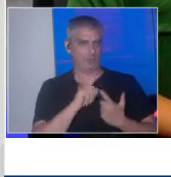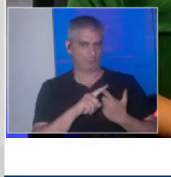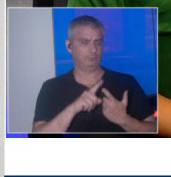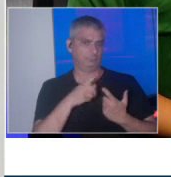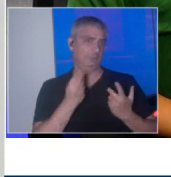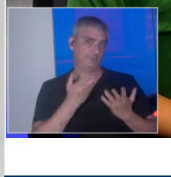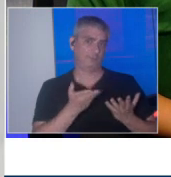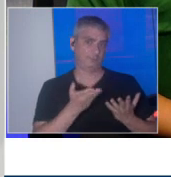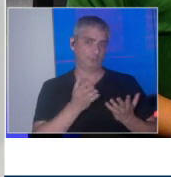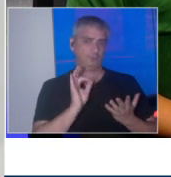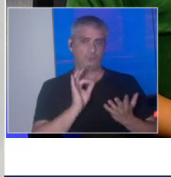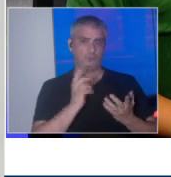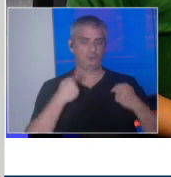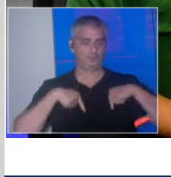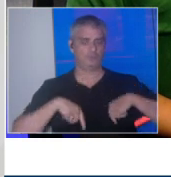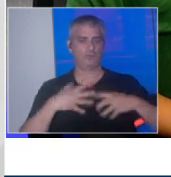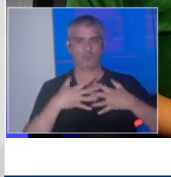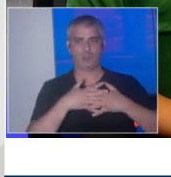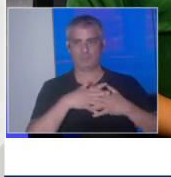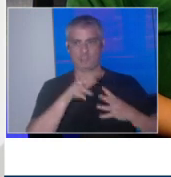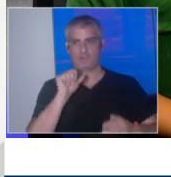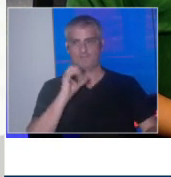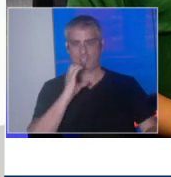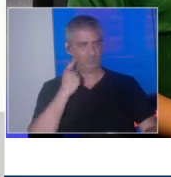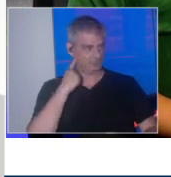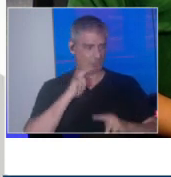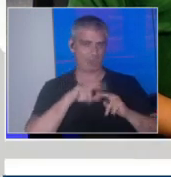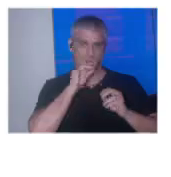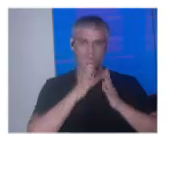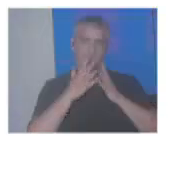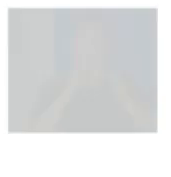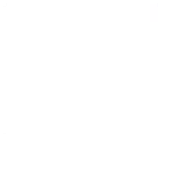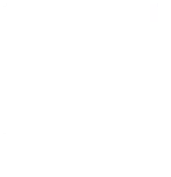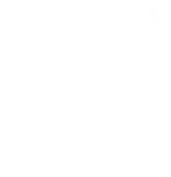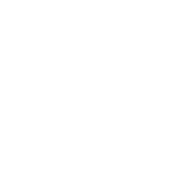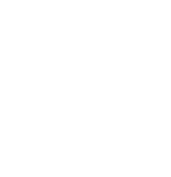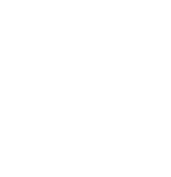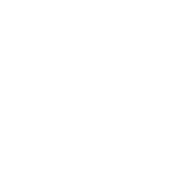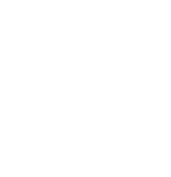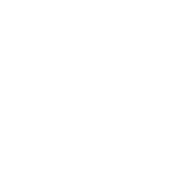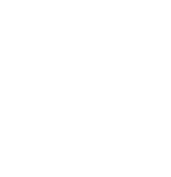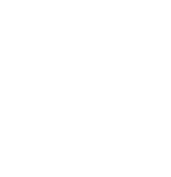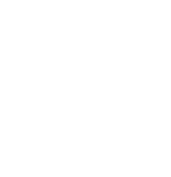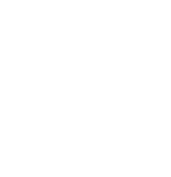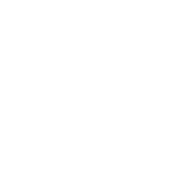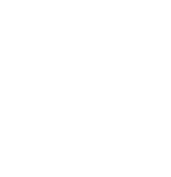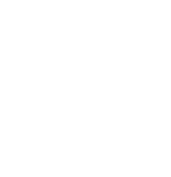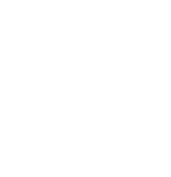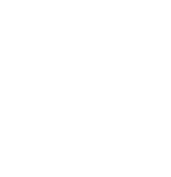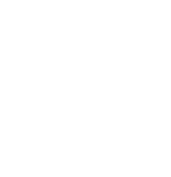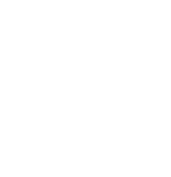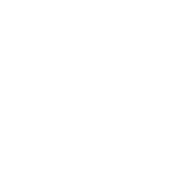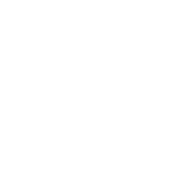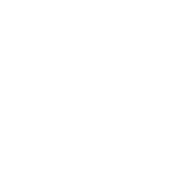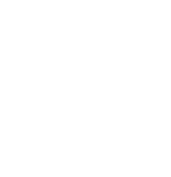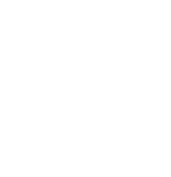ואלה הדברים האלה של יושב ראש הקואליציה אופיר כץ, נשמע אותם קודם כל ואז נרחיב. בוא נדבר על מה שקורה עם לפיד וגנץ. אין